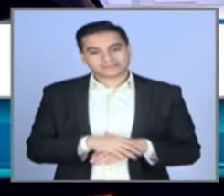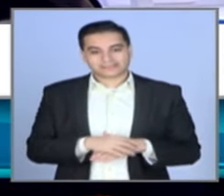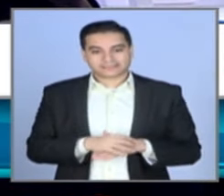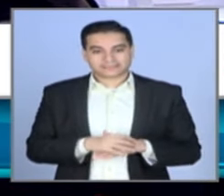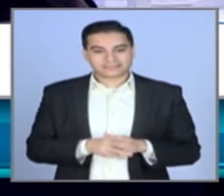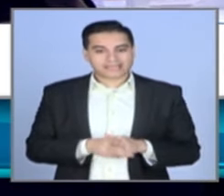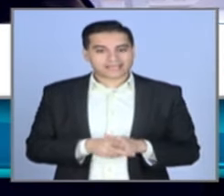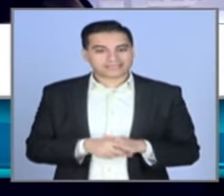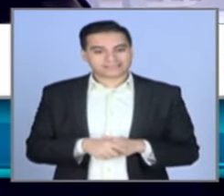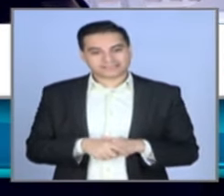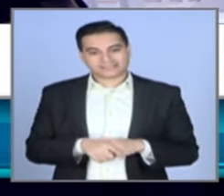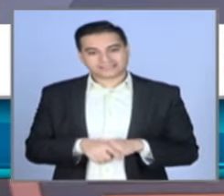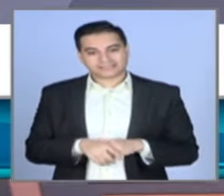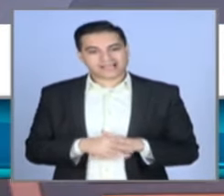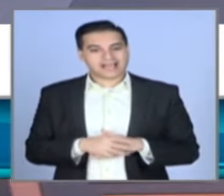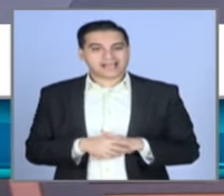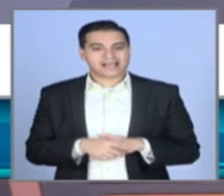ازاي